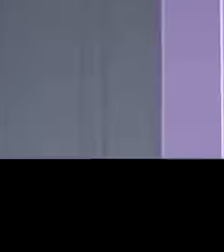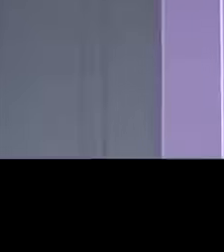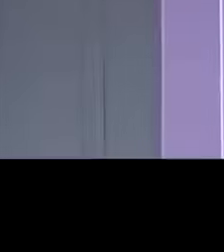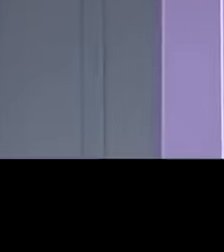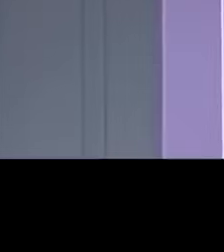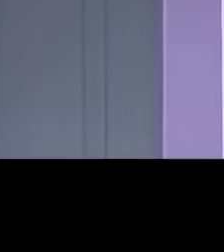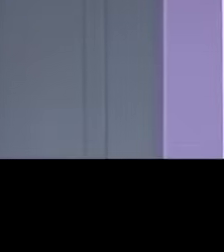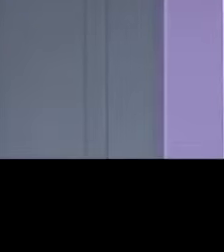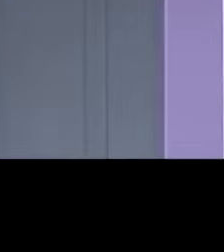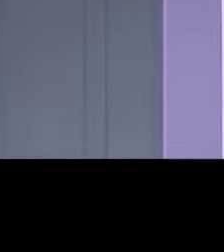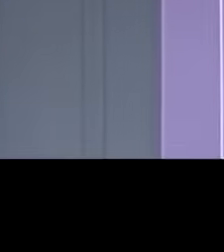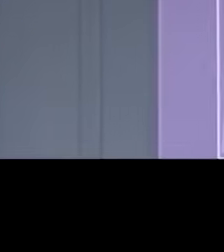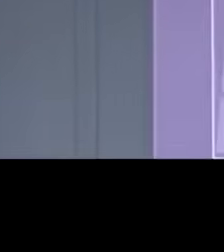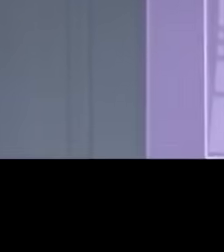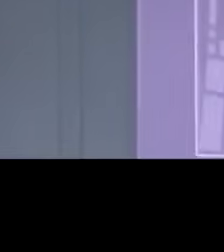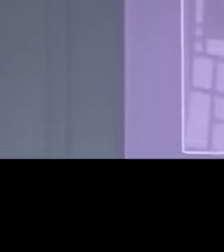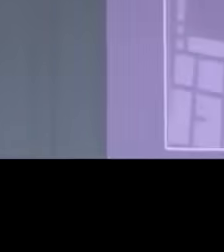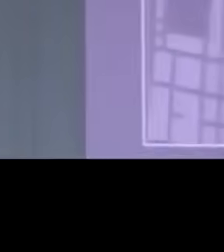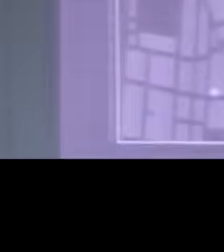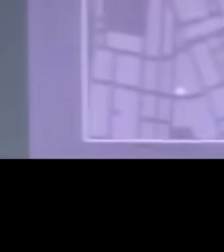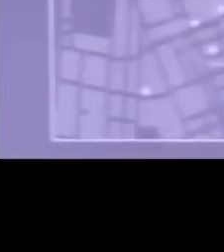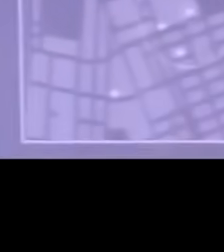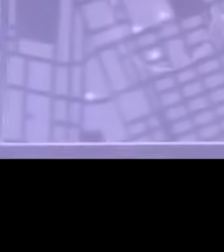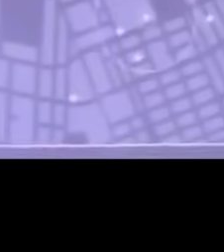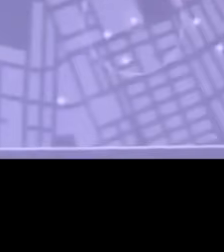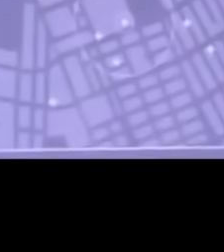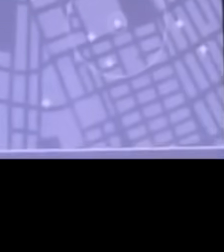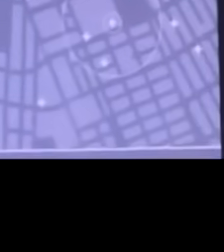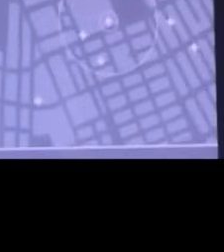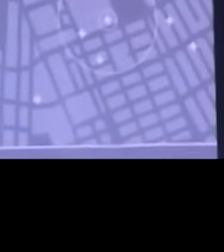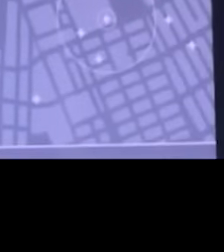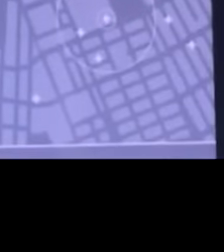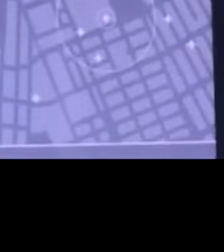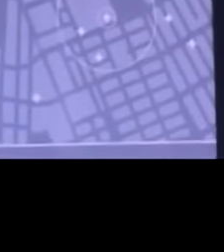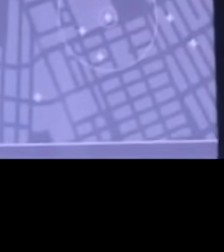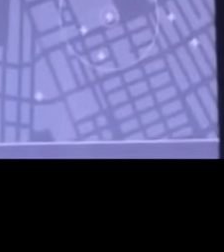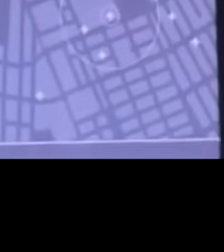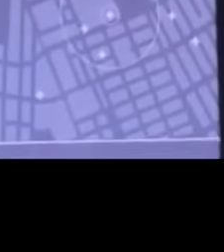집단 지성의 힘을 모아 고민 중개사 양원호.